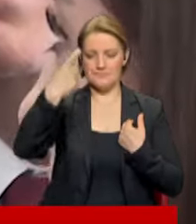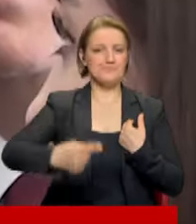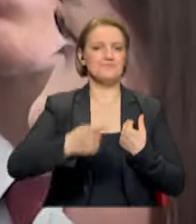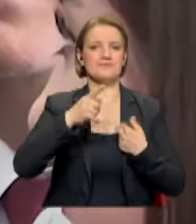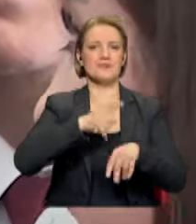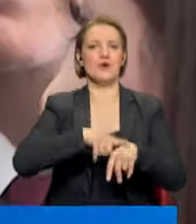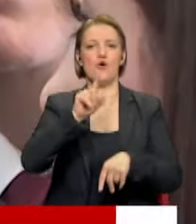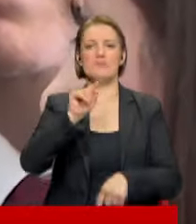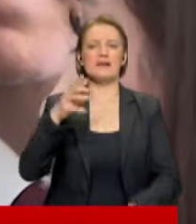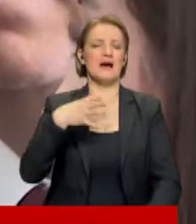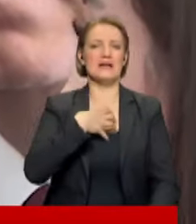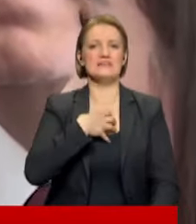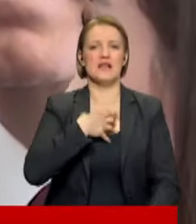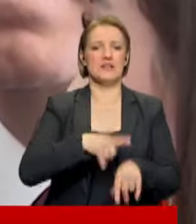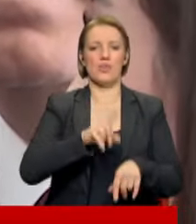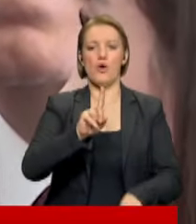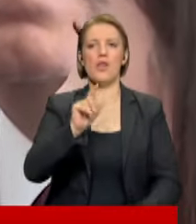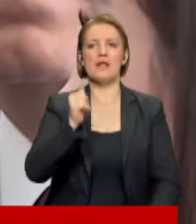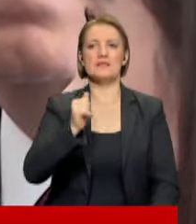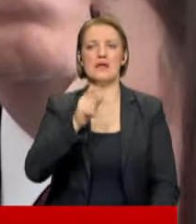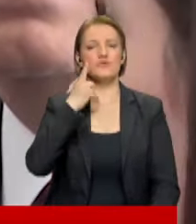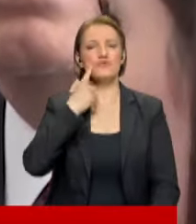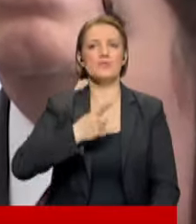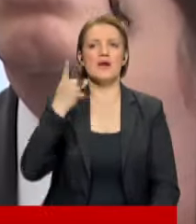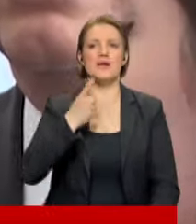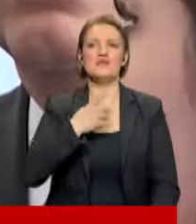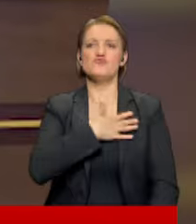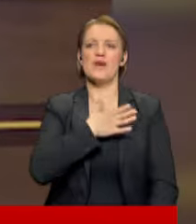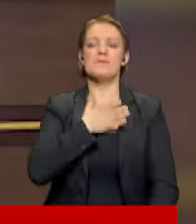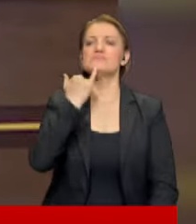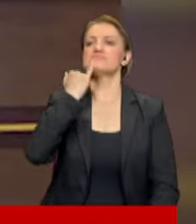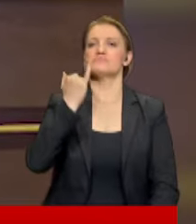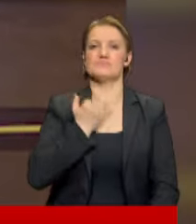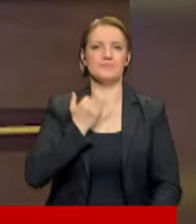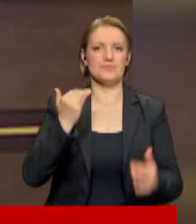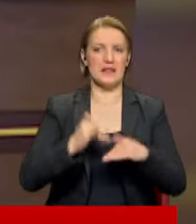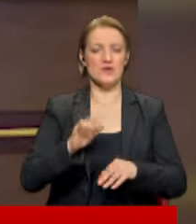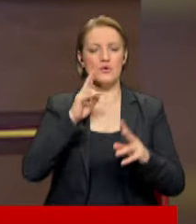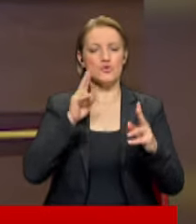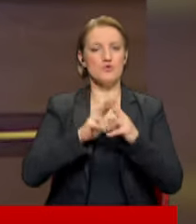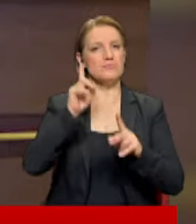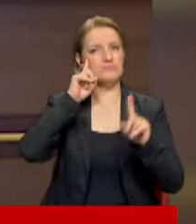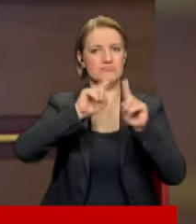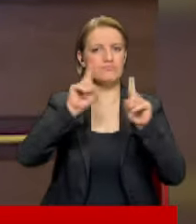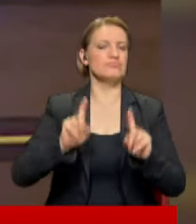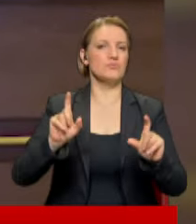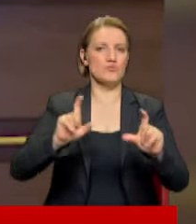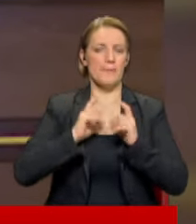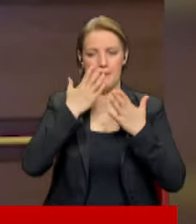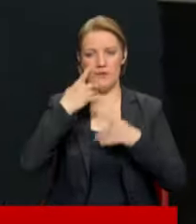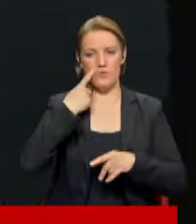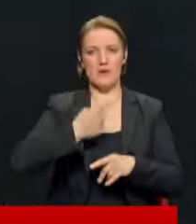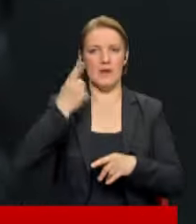günü saat 16'da Sayın Cumhurbaşkanını genel merkezimizde ağırlayacağız Akşener görüşmesine dair sorular yanıt Beklerken